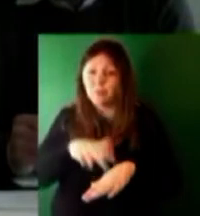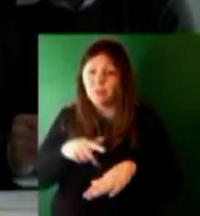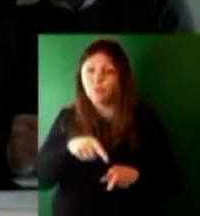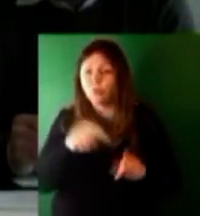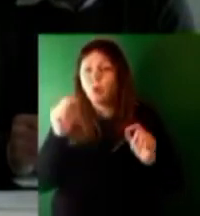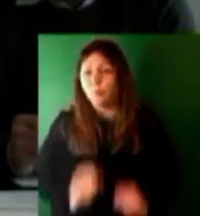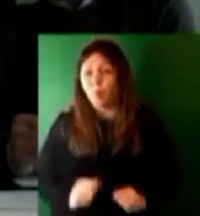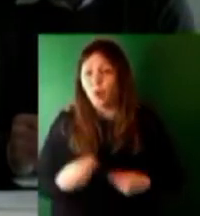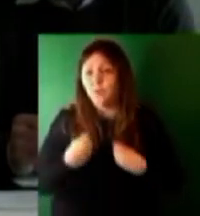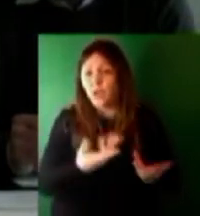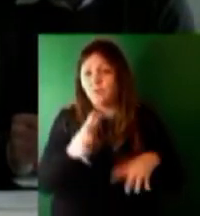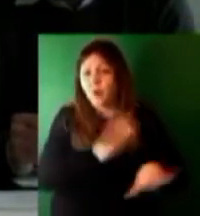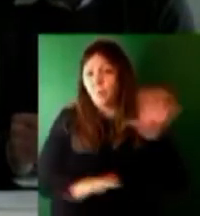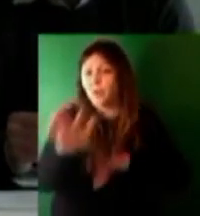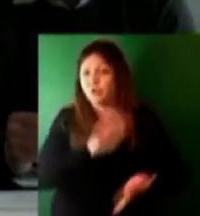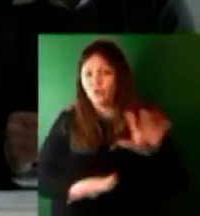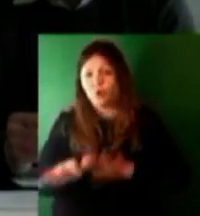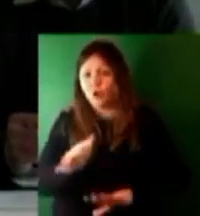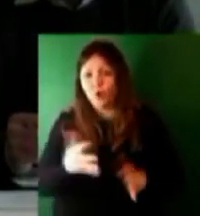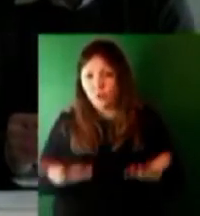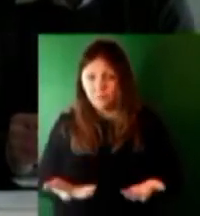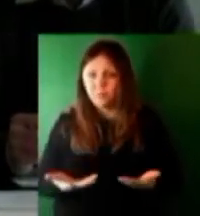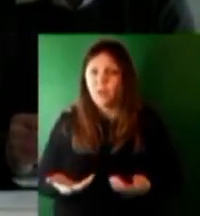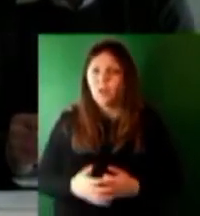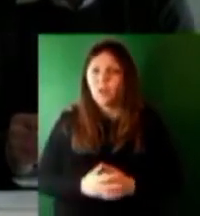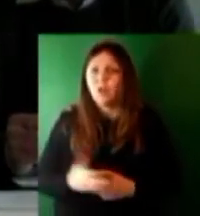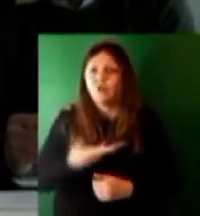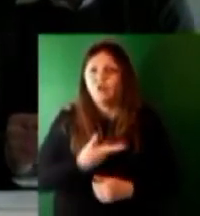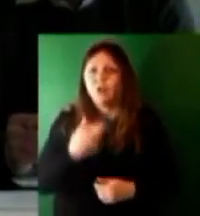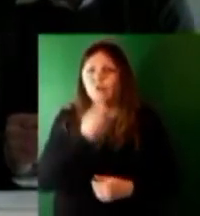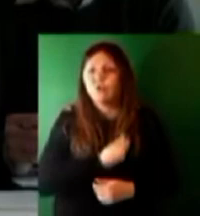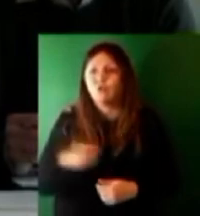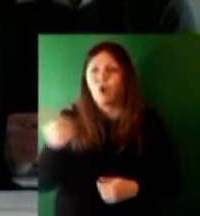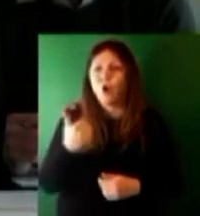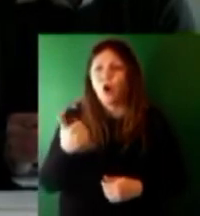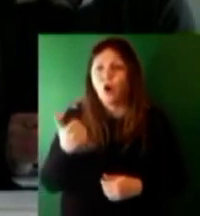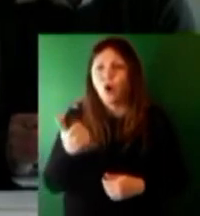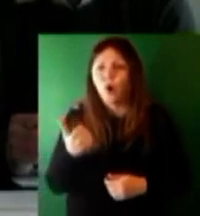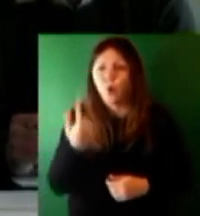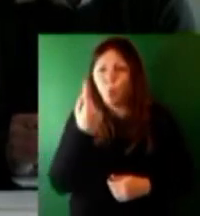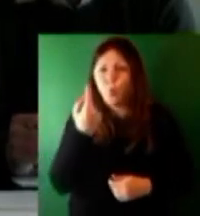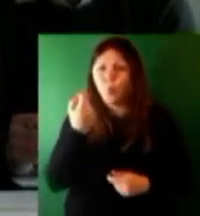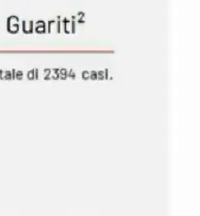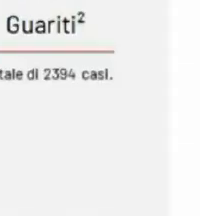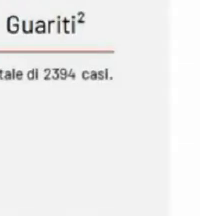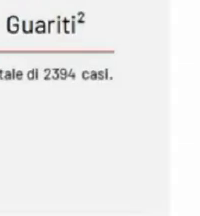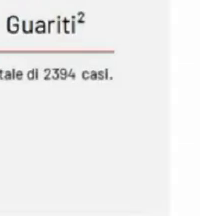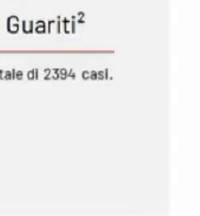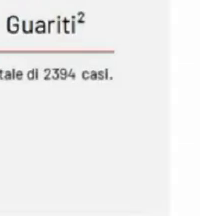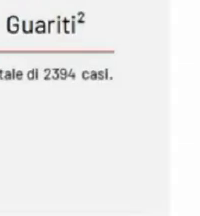i dati del bollettino epidemiologico della puglia relativi alla giornata del 16 aprile riportano